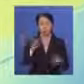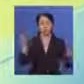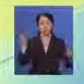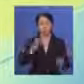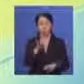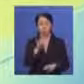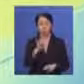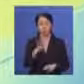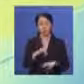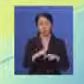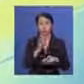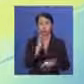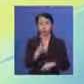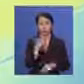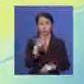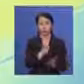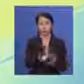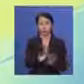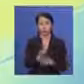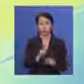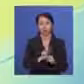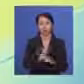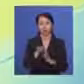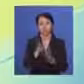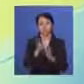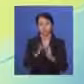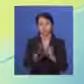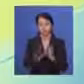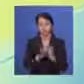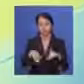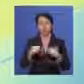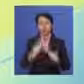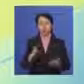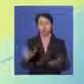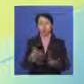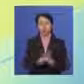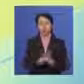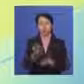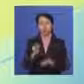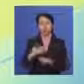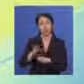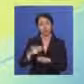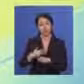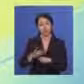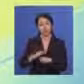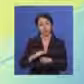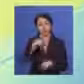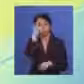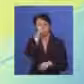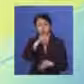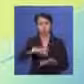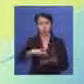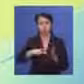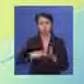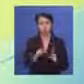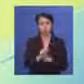2017-2021 годы ЕНБЕК предусмотрены три направления. Это обучение по программе предоставления грантов и кредитования. В текущем